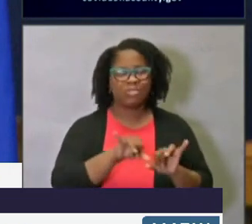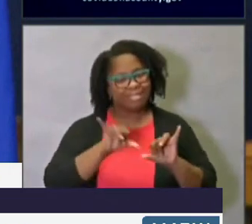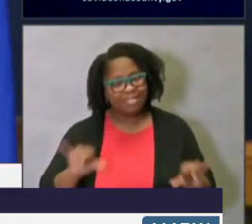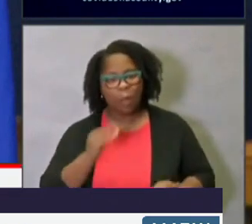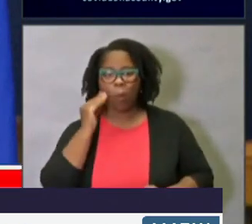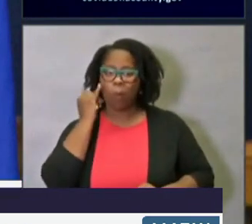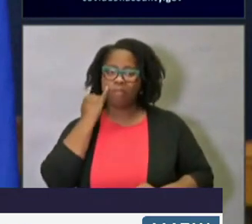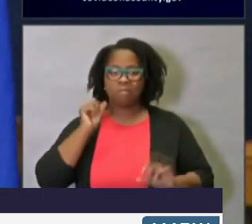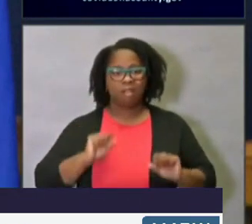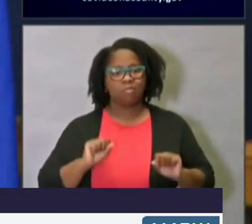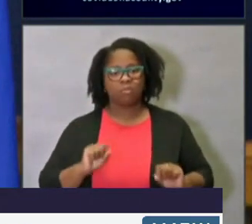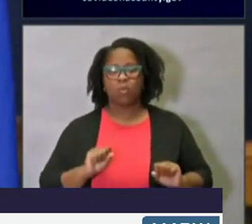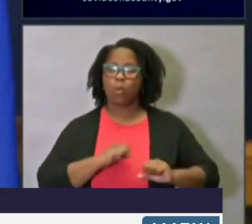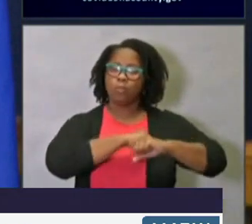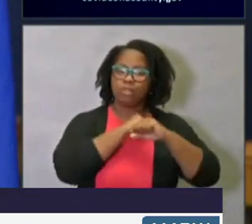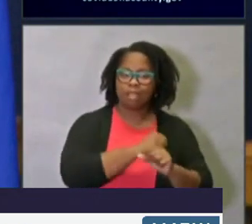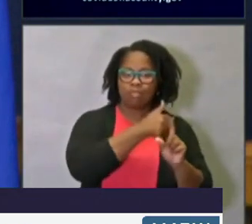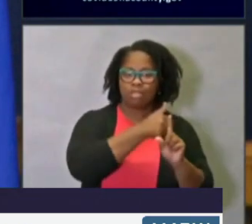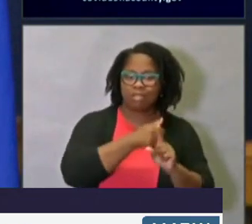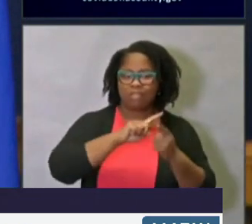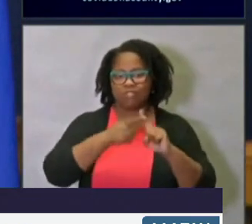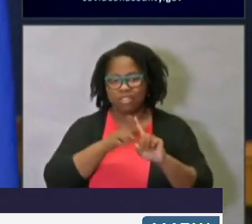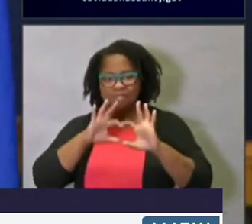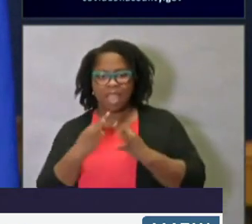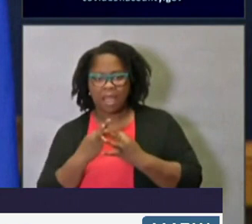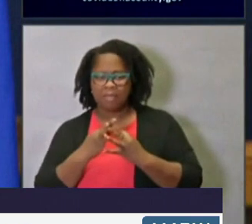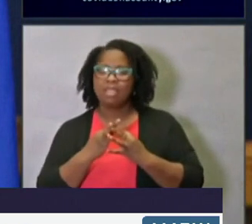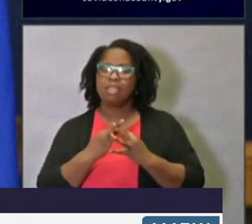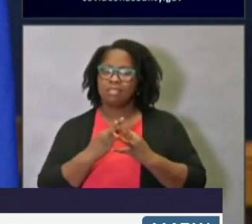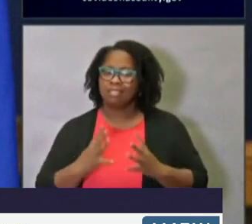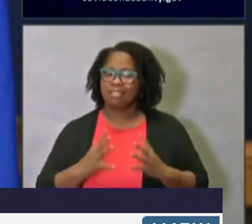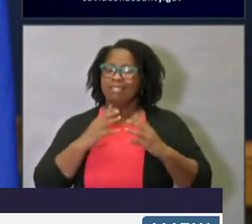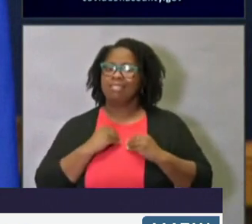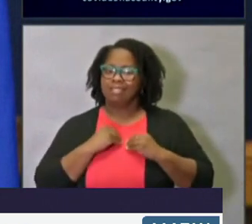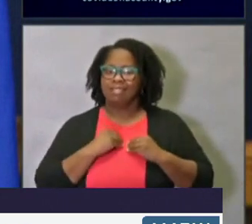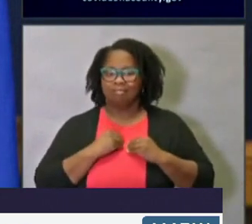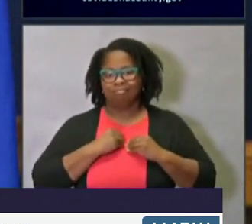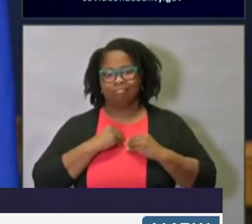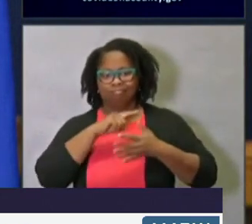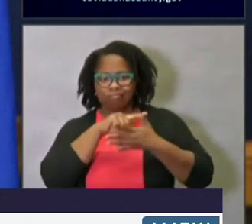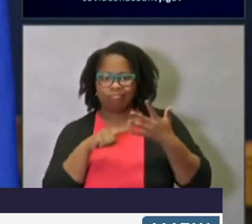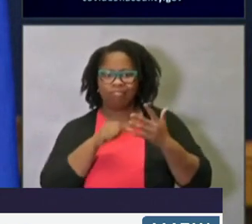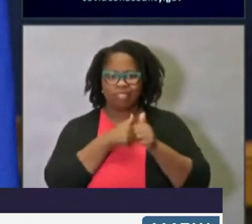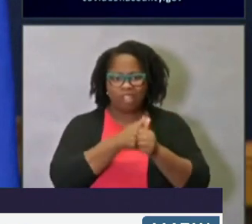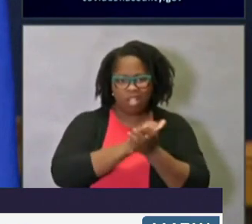rester chez soi autant que possible protégez vos familles et vos amis prenez toutes les précautions nécessaires